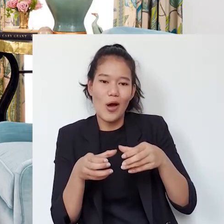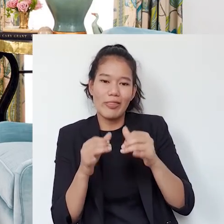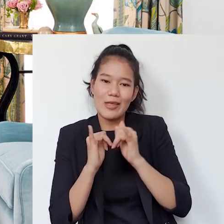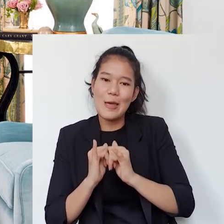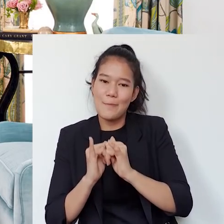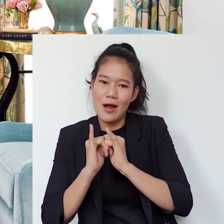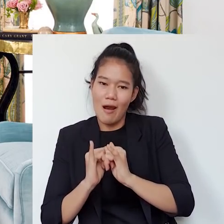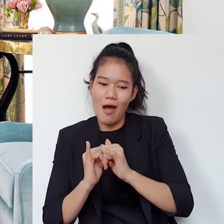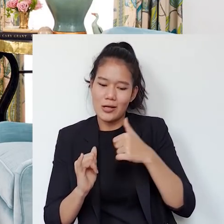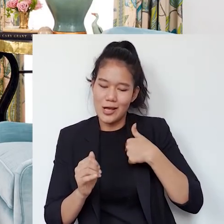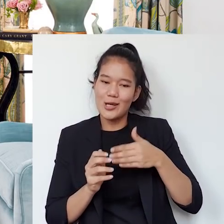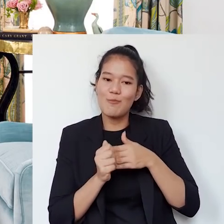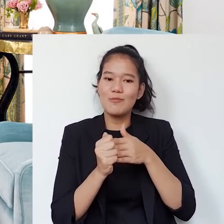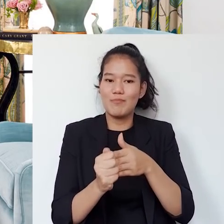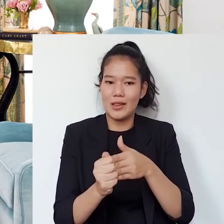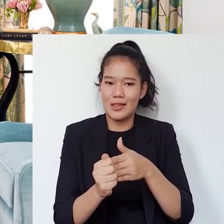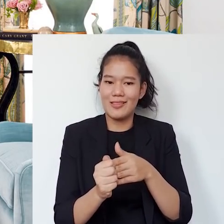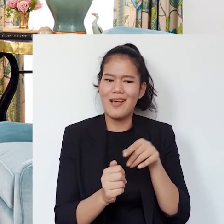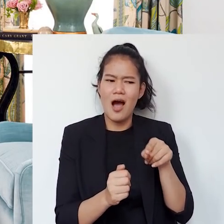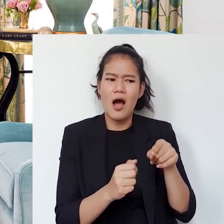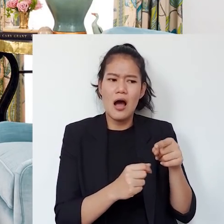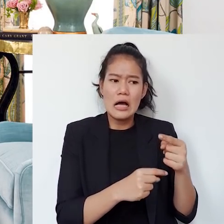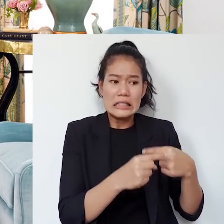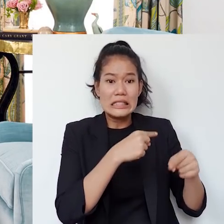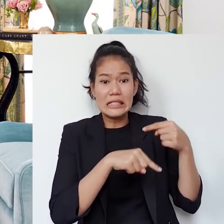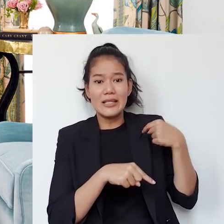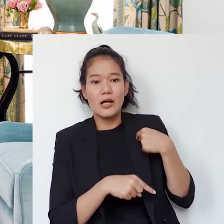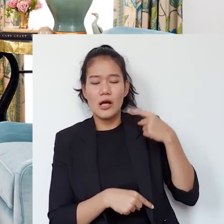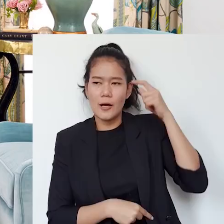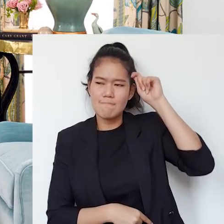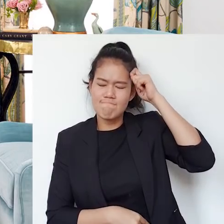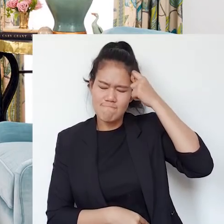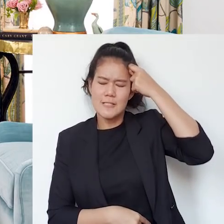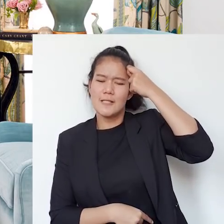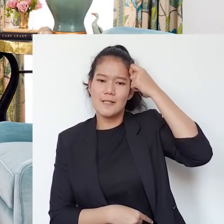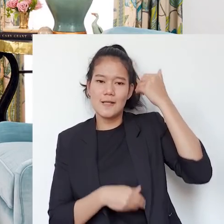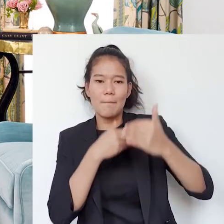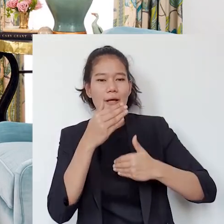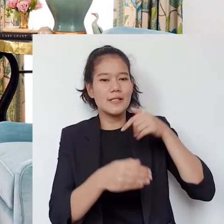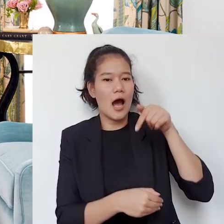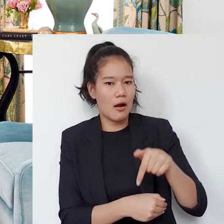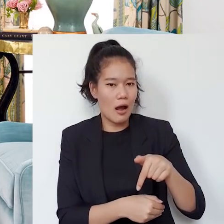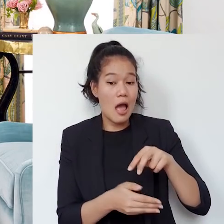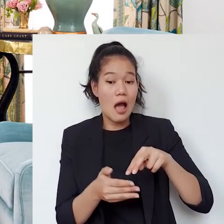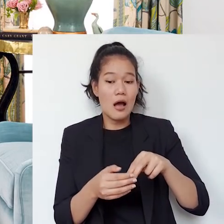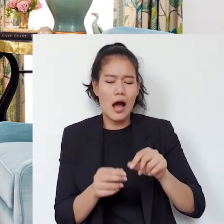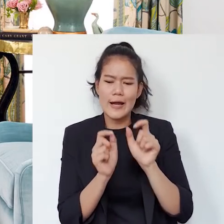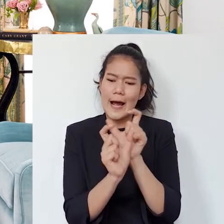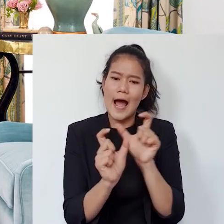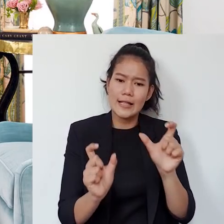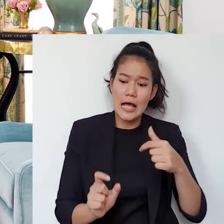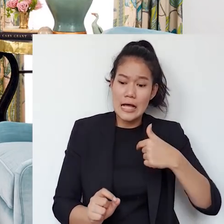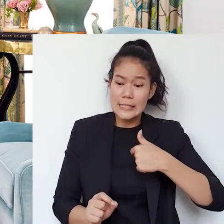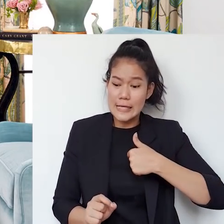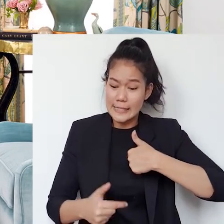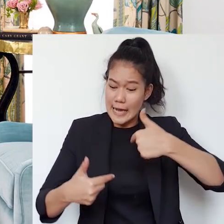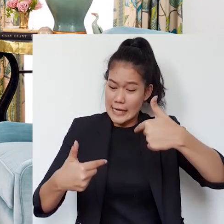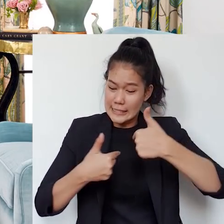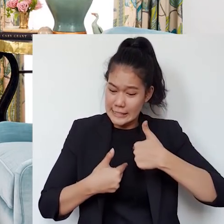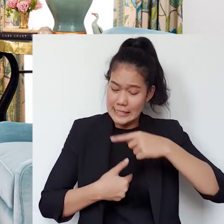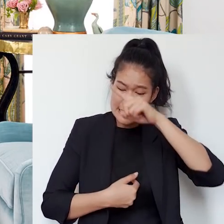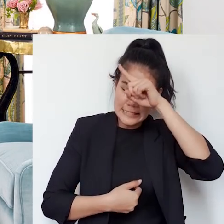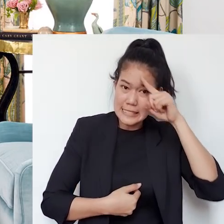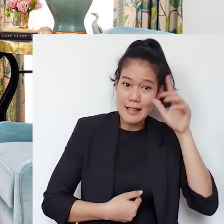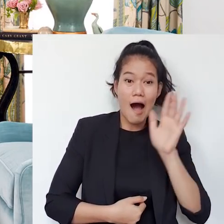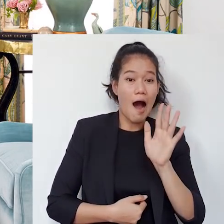saya memimpin. Cerita itu terus saya ingat sampai sekarang bahwa tidak menjadi gila saja, itu